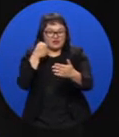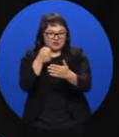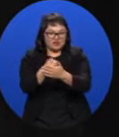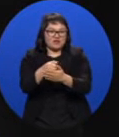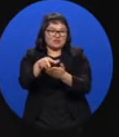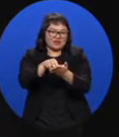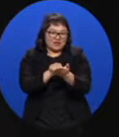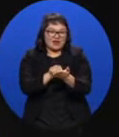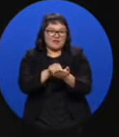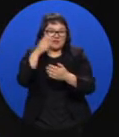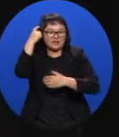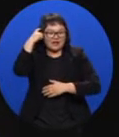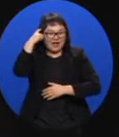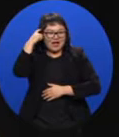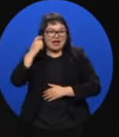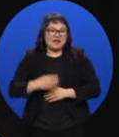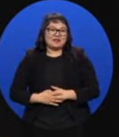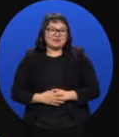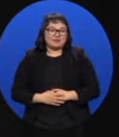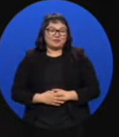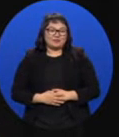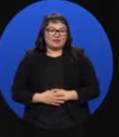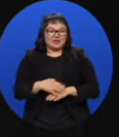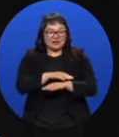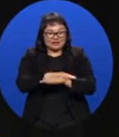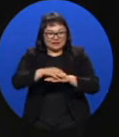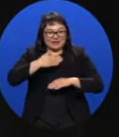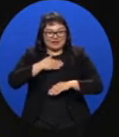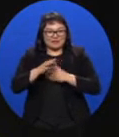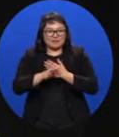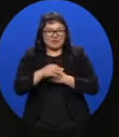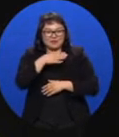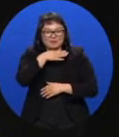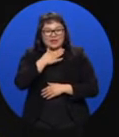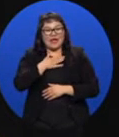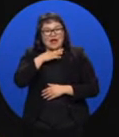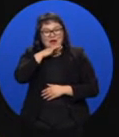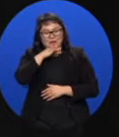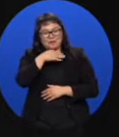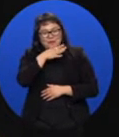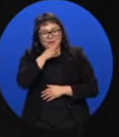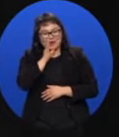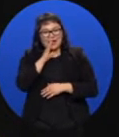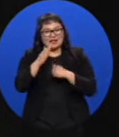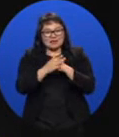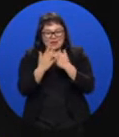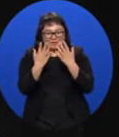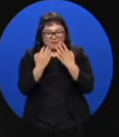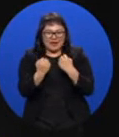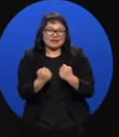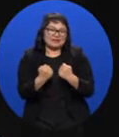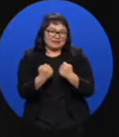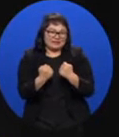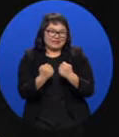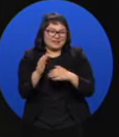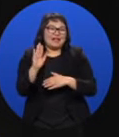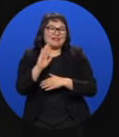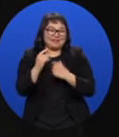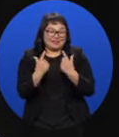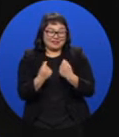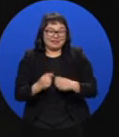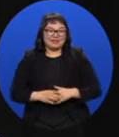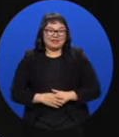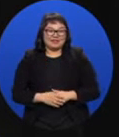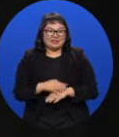일이라고 생각되어집니다만은 뭐 잘 알다시피 제가 나이가 좀 있기 때문에 뭐 많이 하진 않을 것 같습니다. 예.